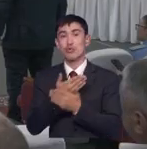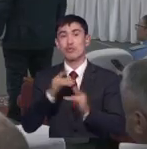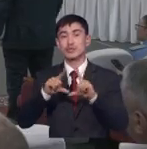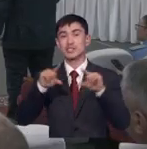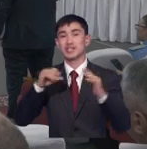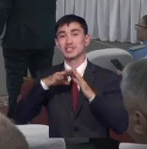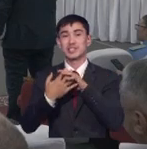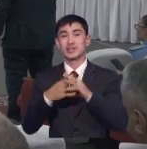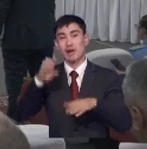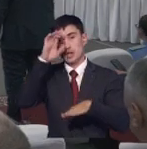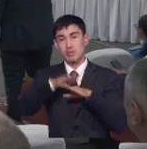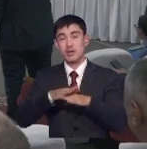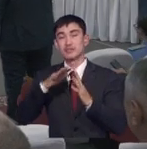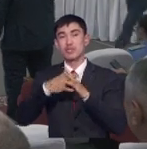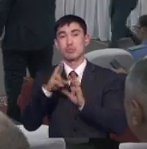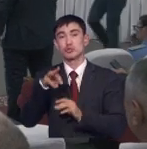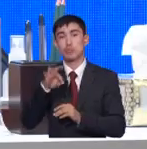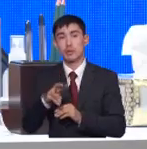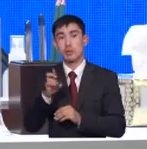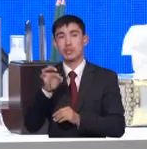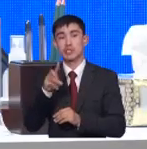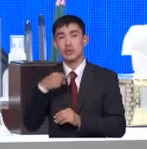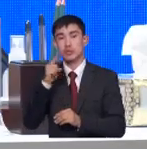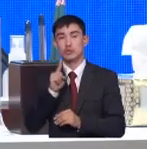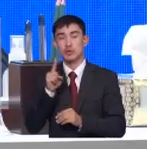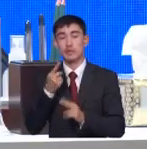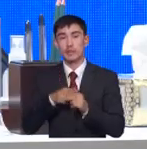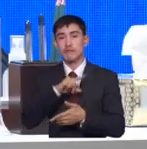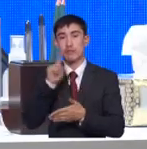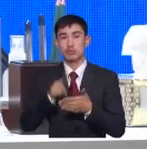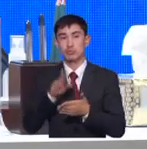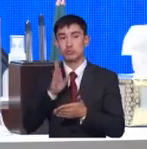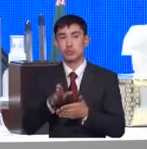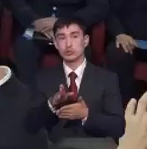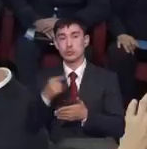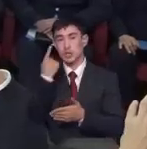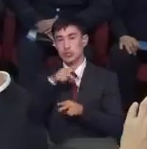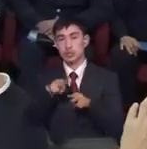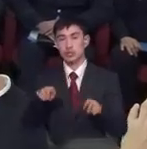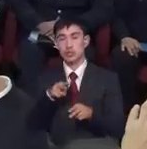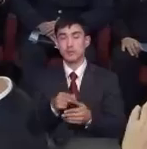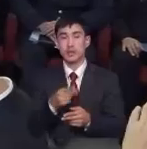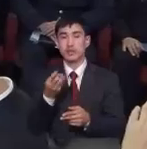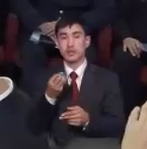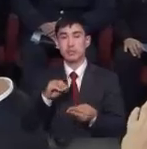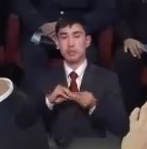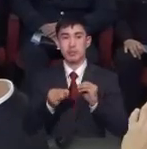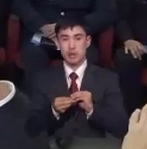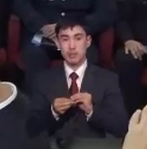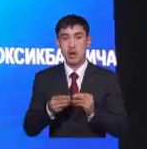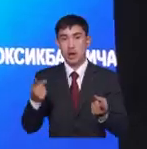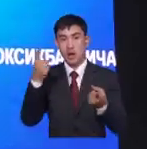здания сельского акимата в селе мусабаев отметил что этот вопрос будет взят под его личный контроль а также проблема